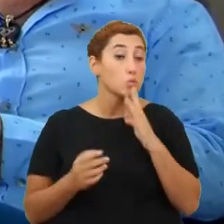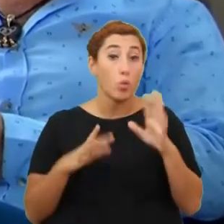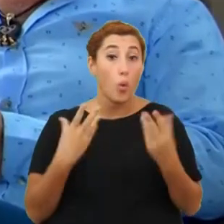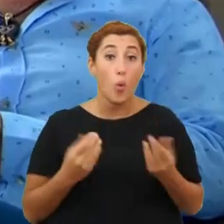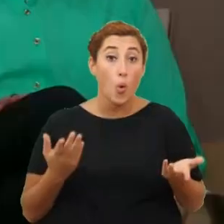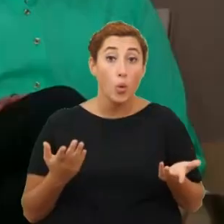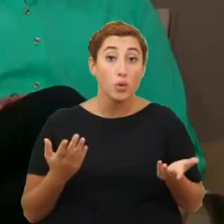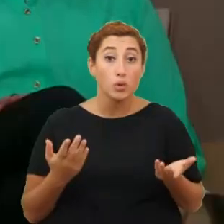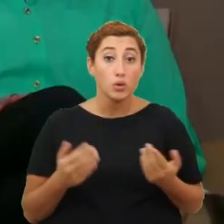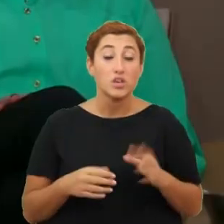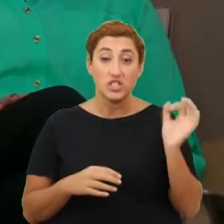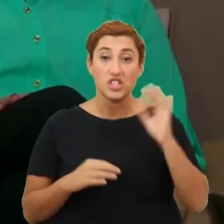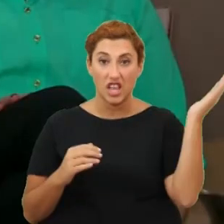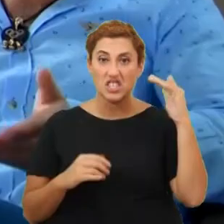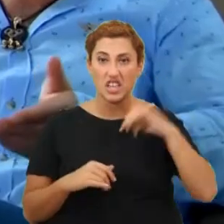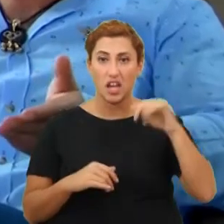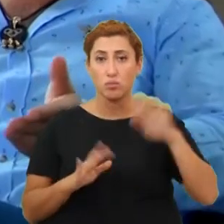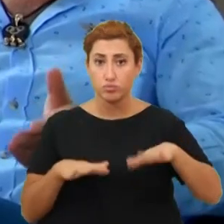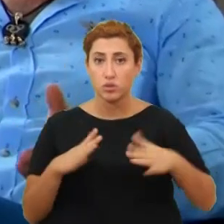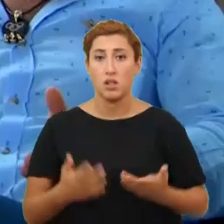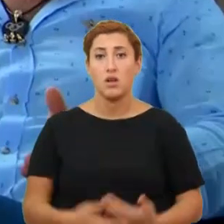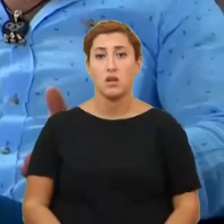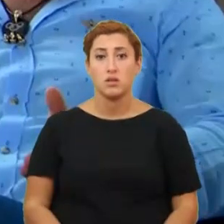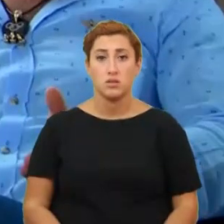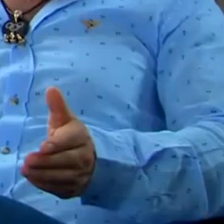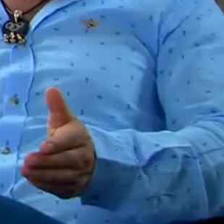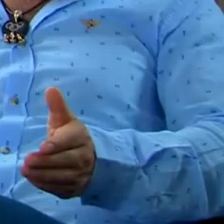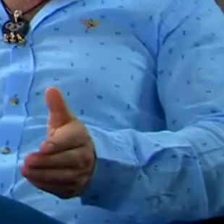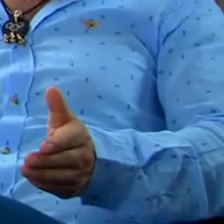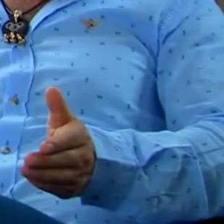Sonuçta ne oldu? İşte gelecekler, yakında buradalar.